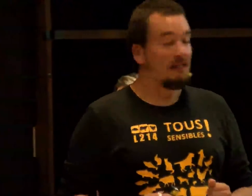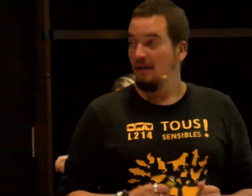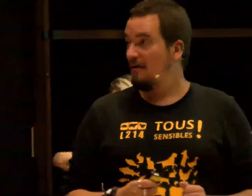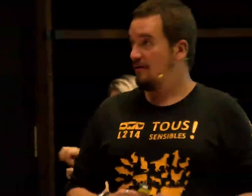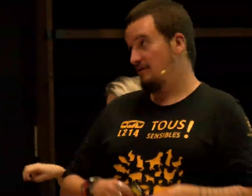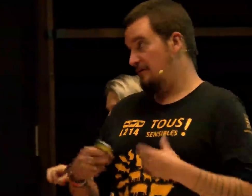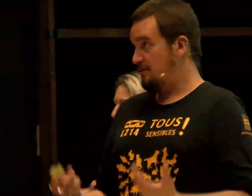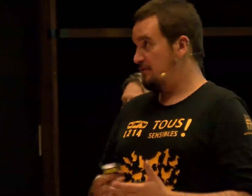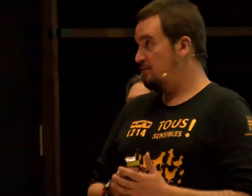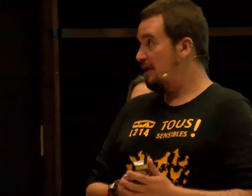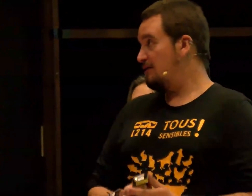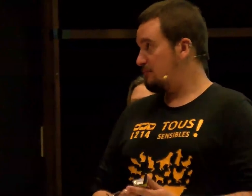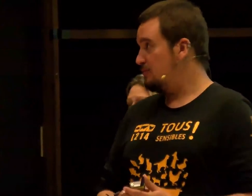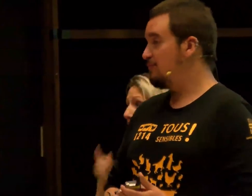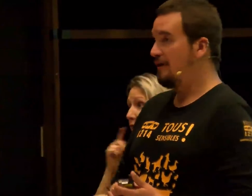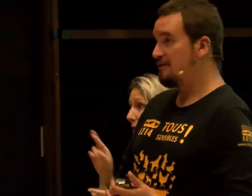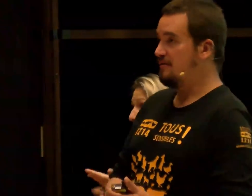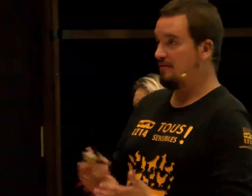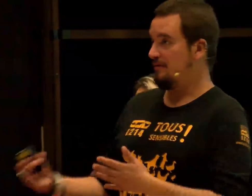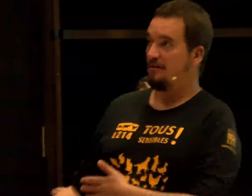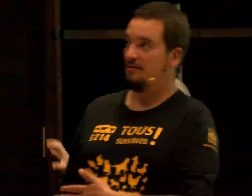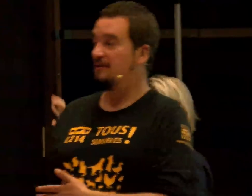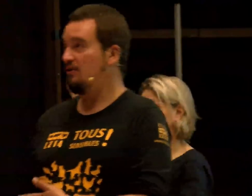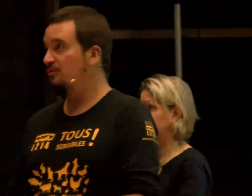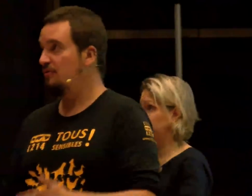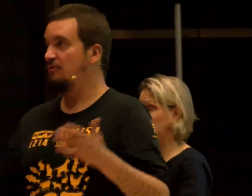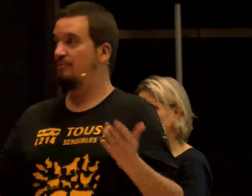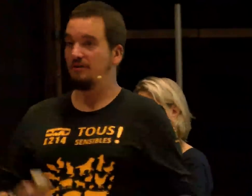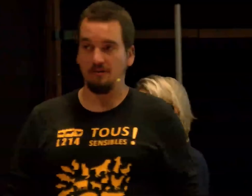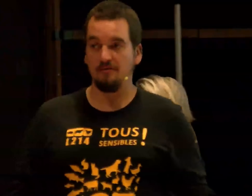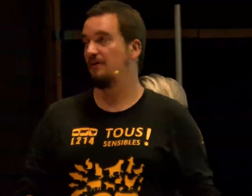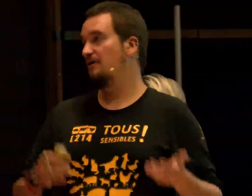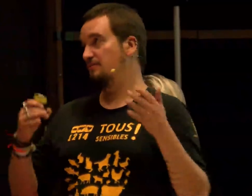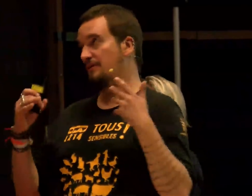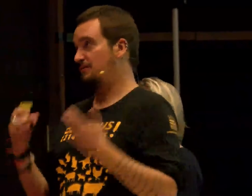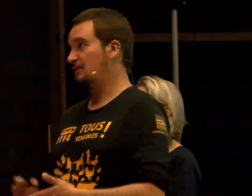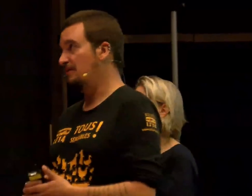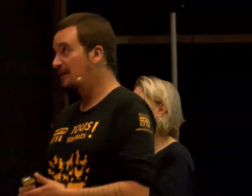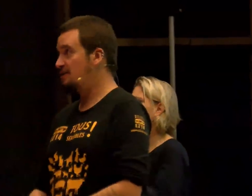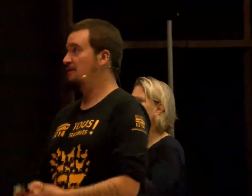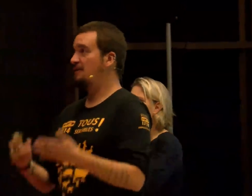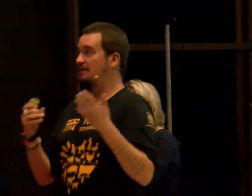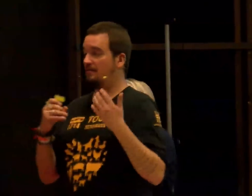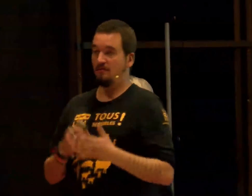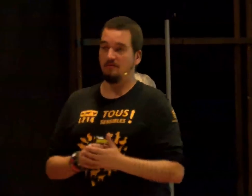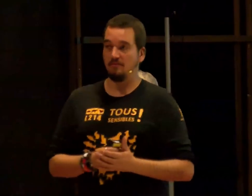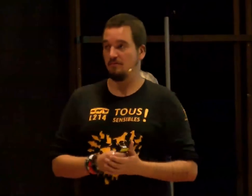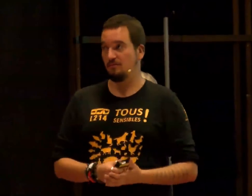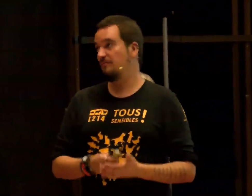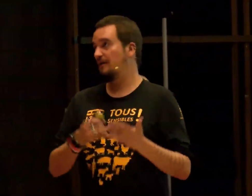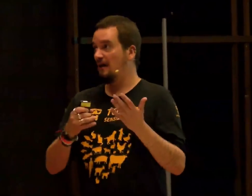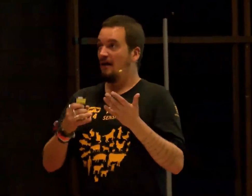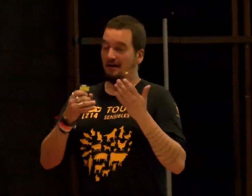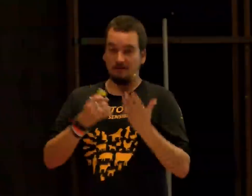stands, salons. Dans toutes les régions, de pouvoir être dans des salons bio, de pouvoir être sur des foires, de pouvoir être sur des marchés,